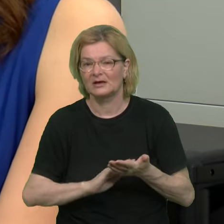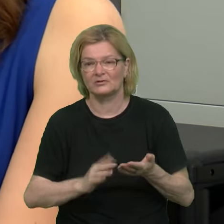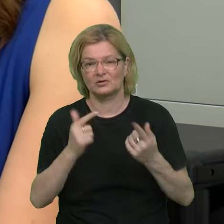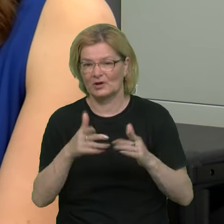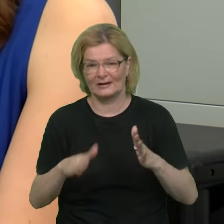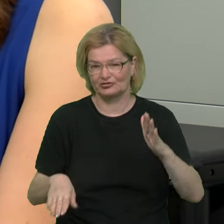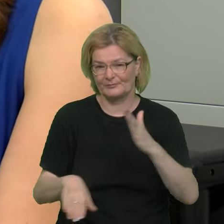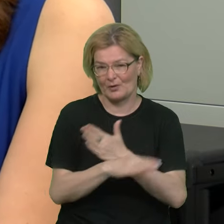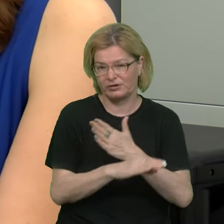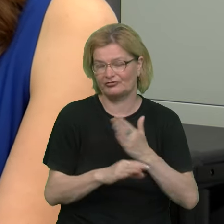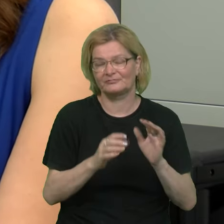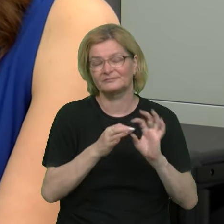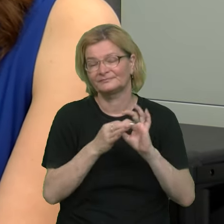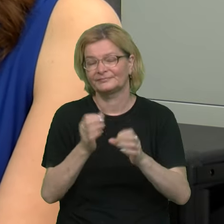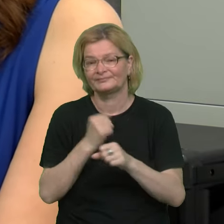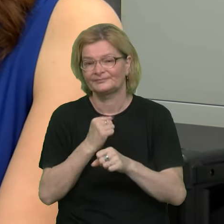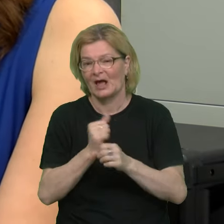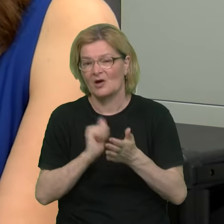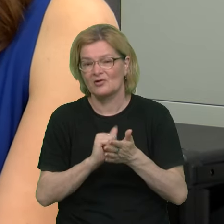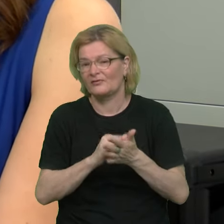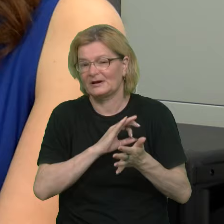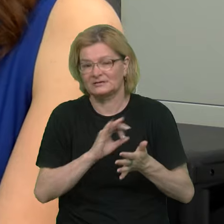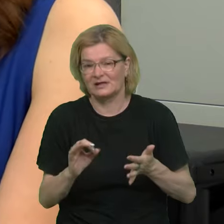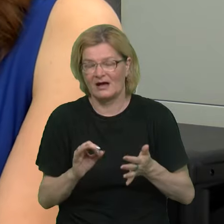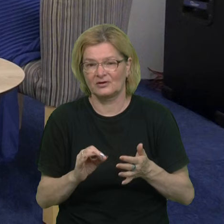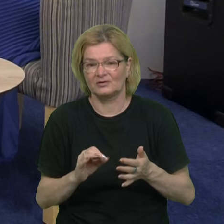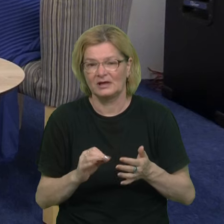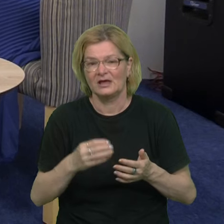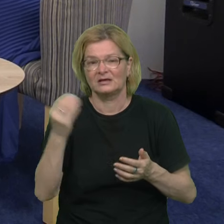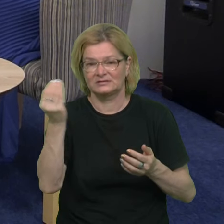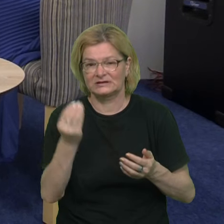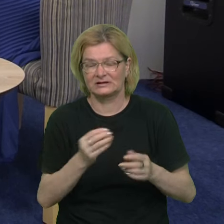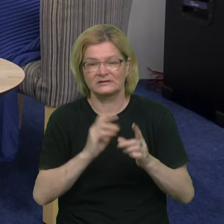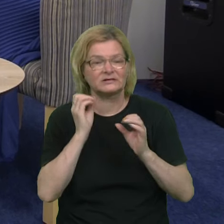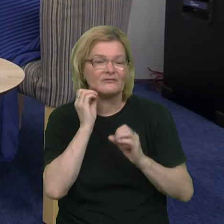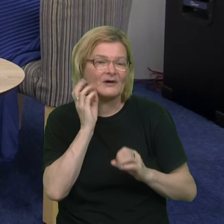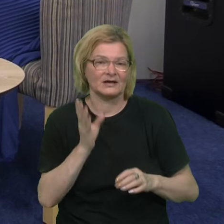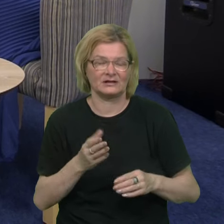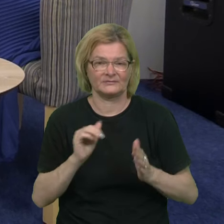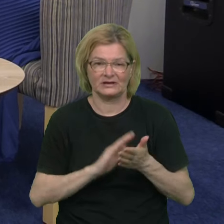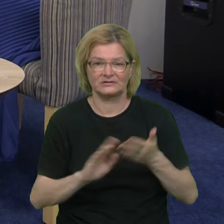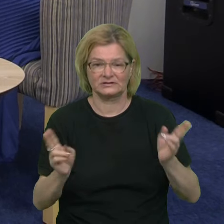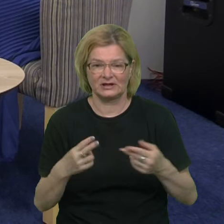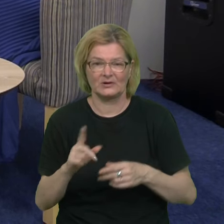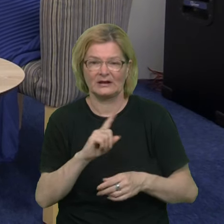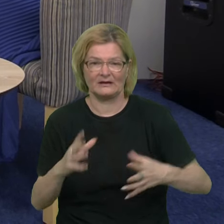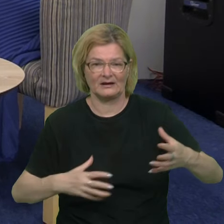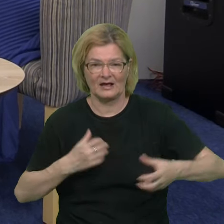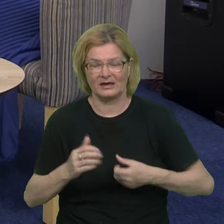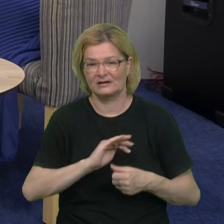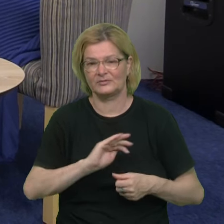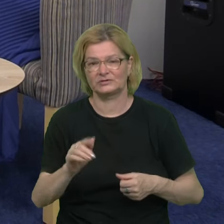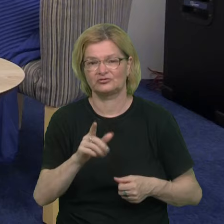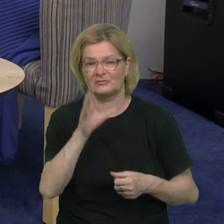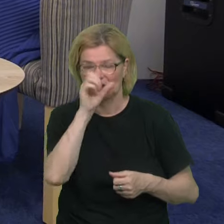tome vi jednostavno od tog ne možete pobjeći, to vam čini stvarnost i kroji vam svaki dan, tako da jednostavno ne mogu